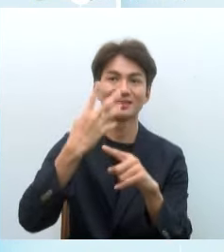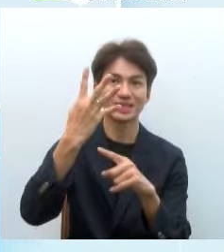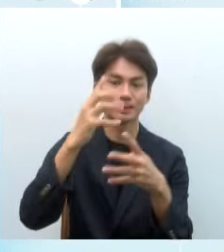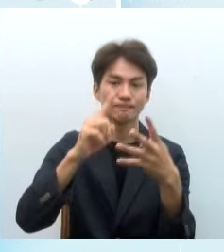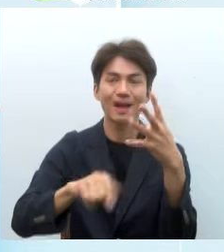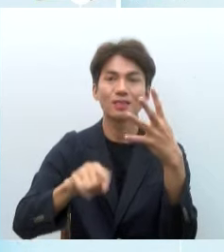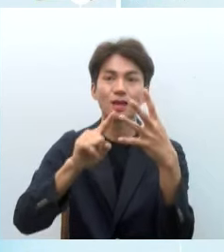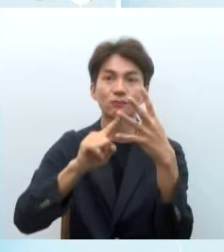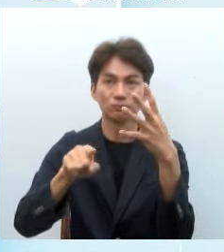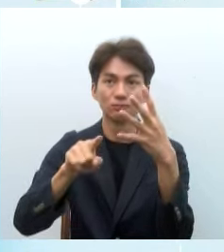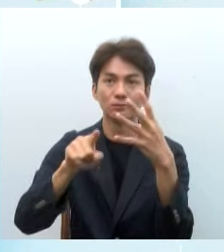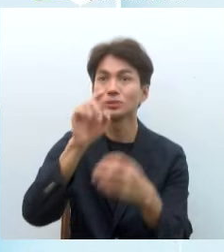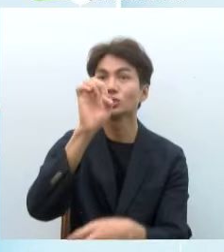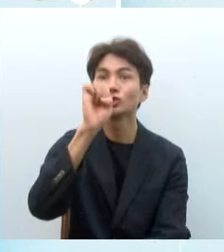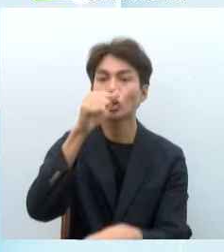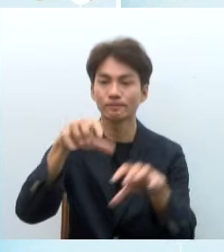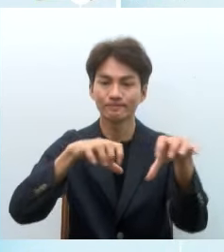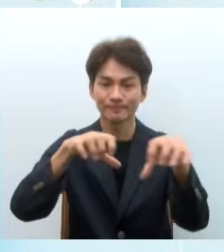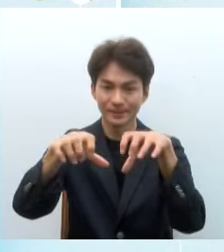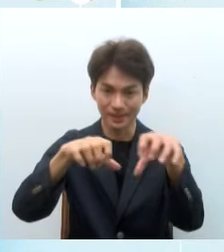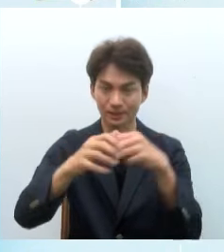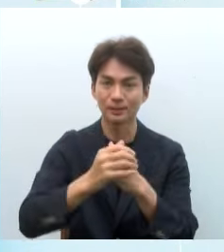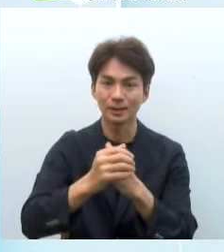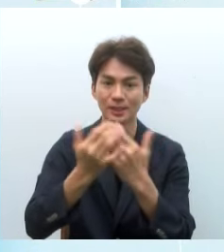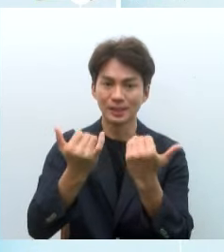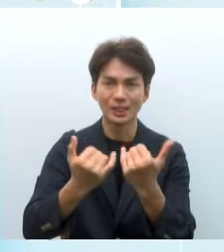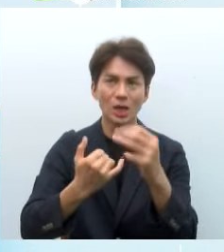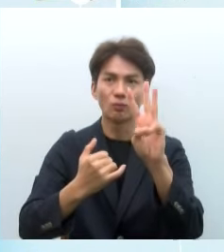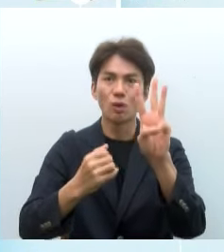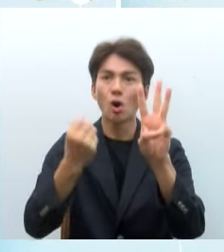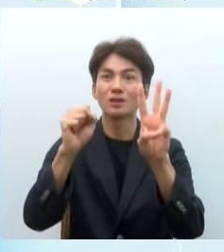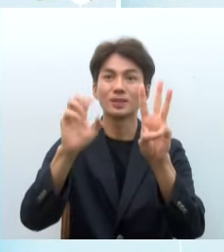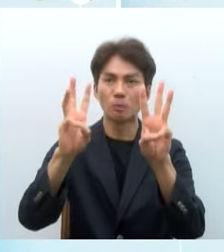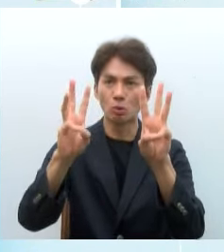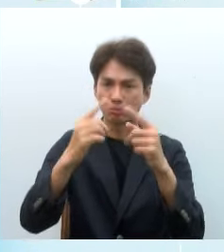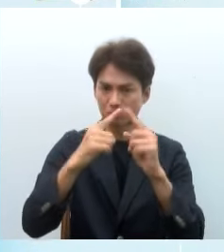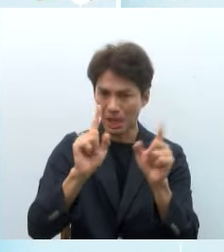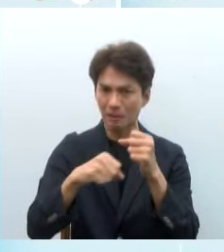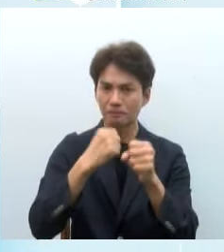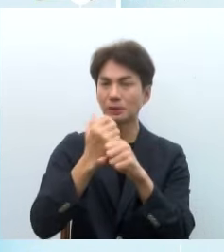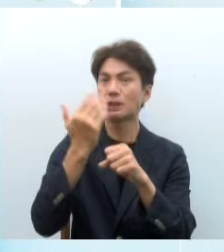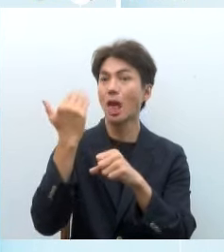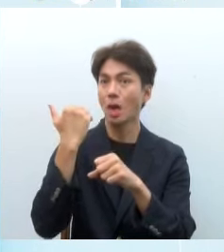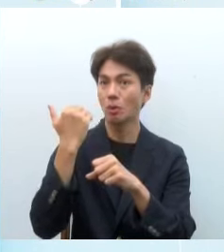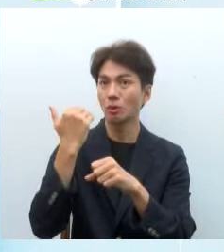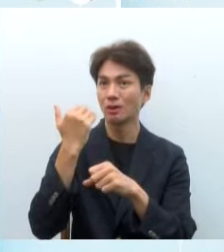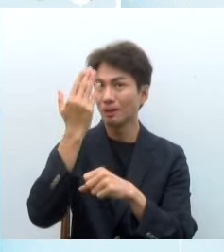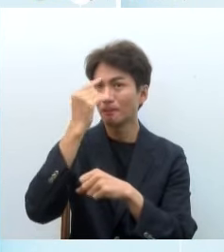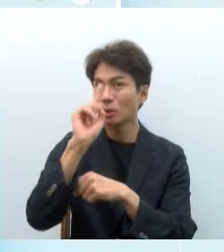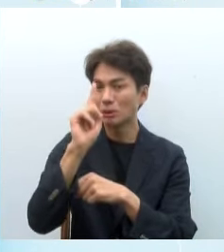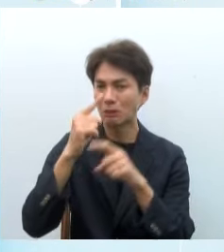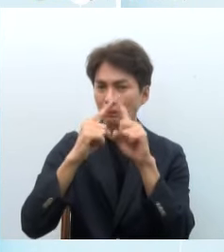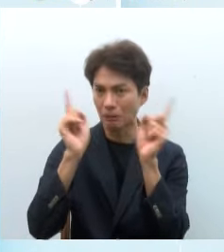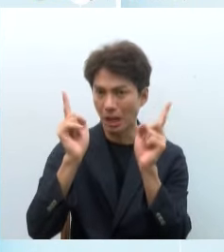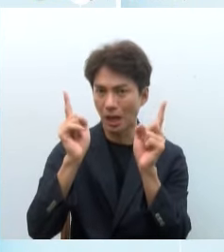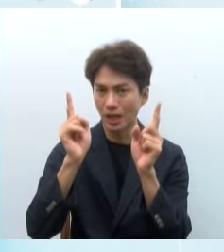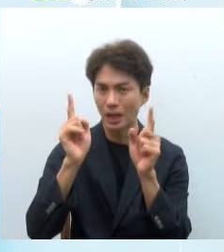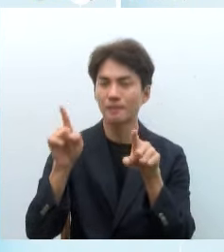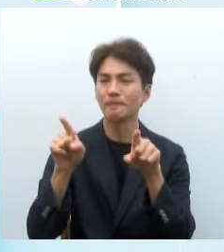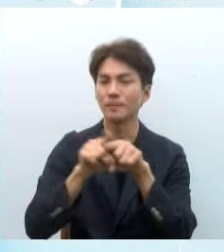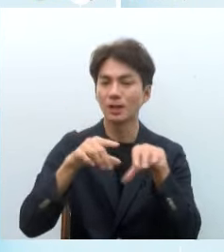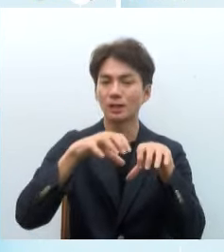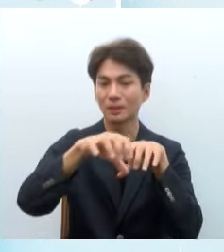ะครับปลายเดือนเมษาแล้วก็ซึ่งปีนี้ว.16จะแตกต่างจากก่อนๆคือว่าปีก่อนนั้นให้อกสเขตพื้น